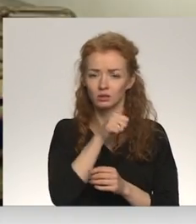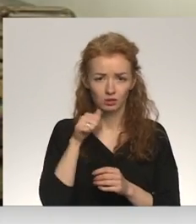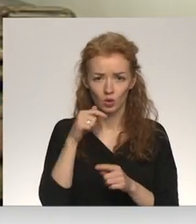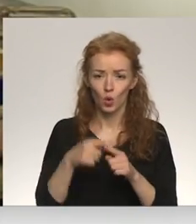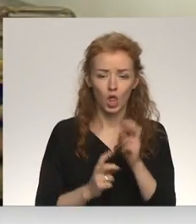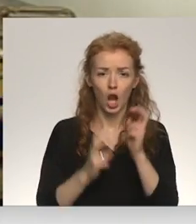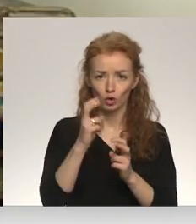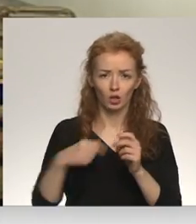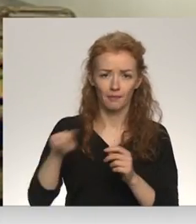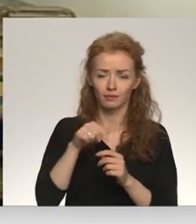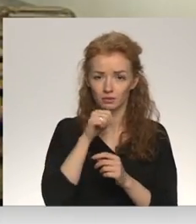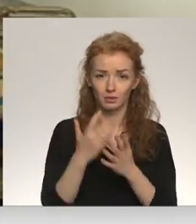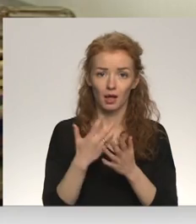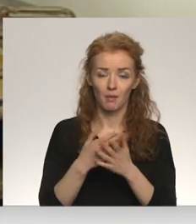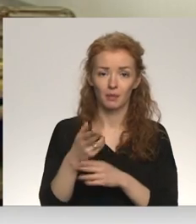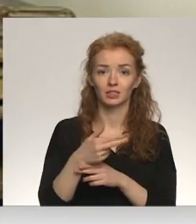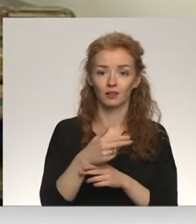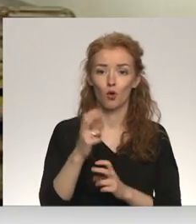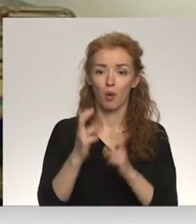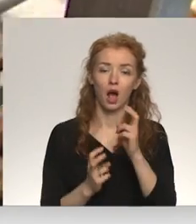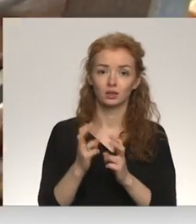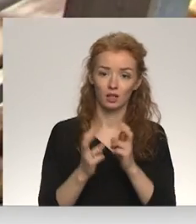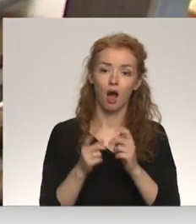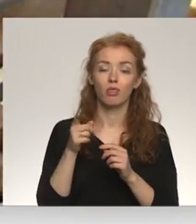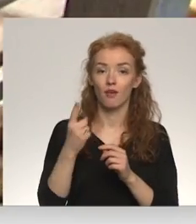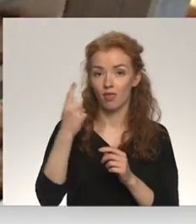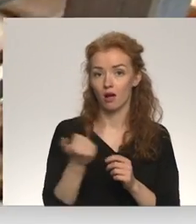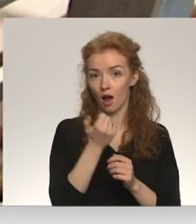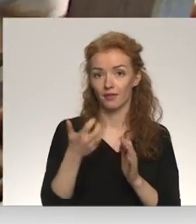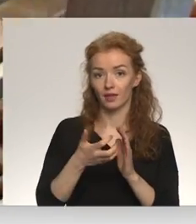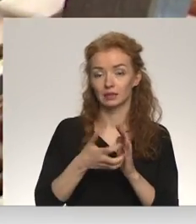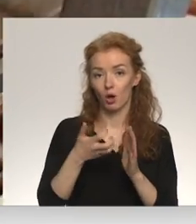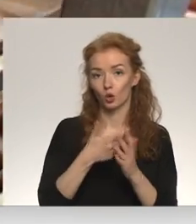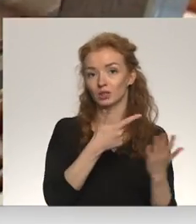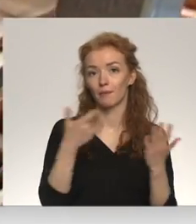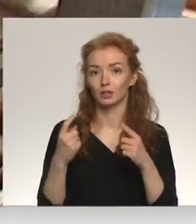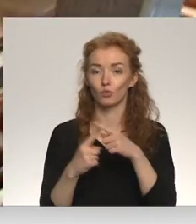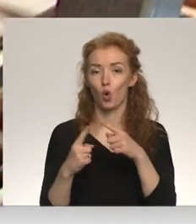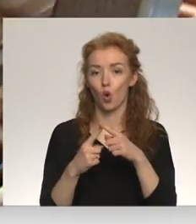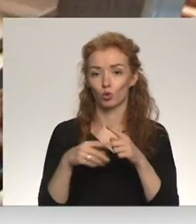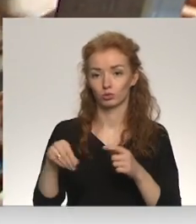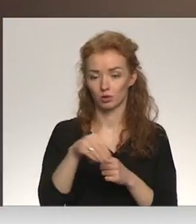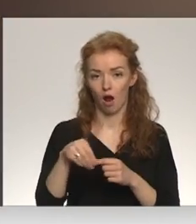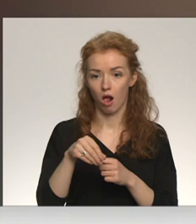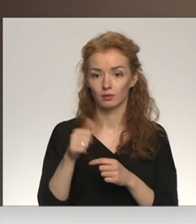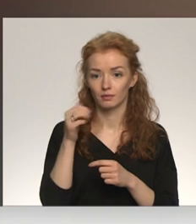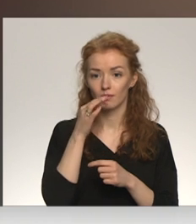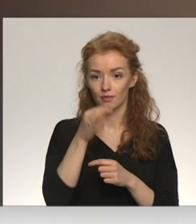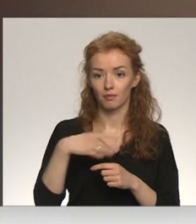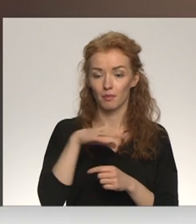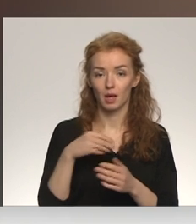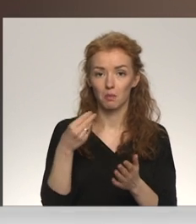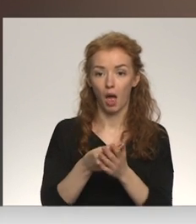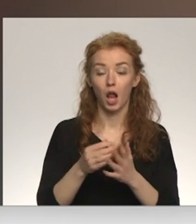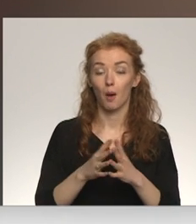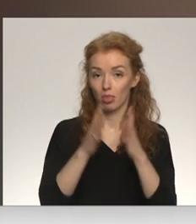arī ražotājiem. Piemēram, zivju pārstrādātājs Karavēla gadā izlieto ap 700 tonu sāls. Mēs pat sāli pērkam salīdzinoši